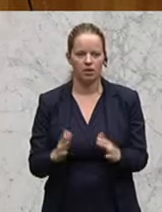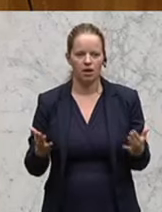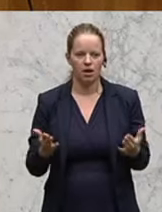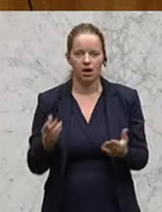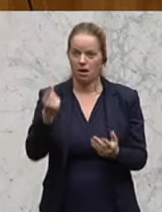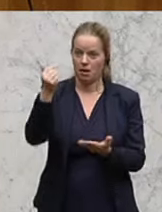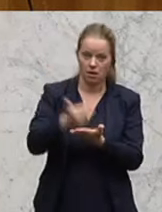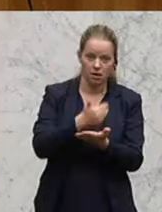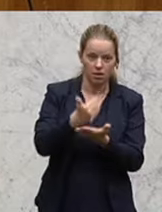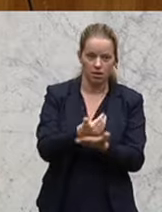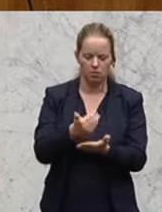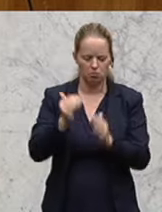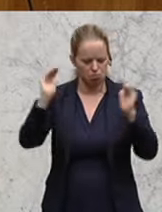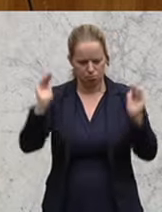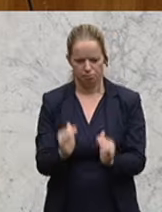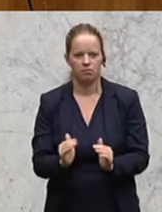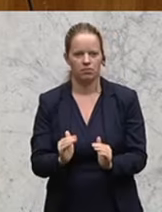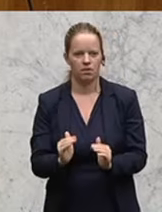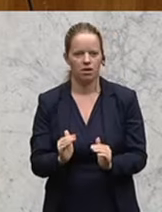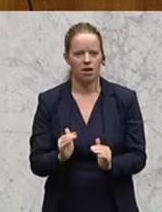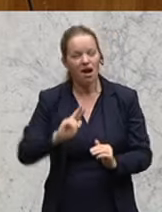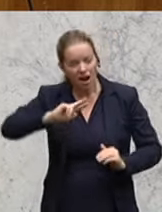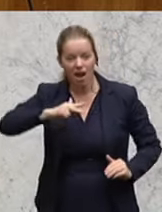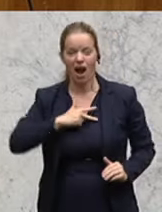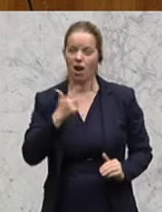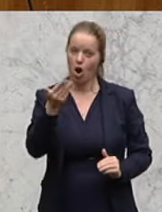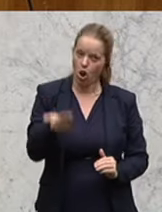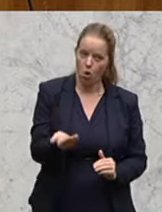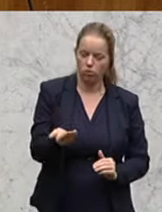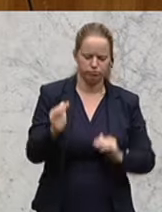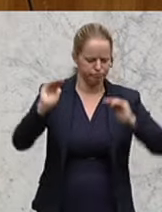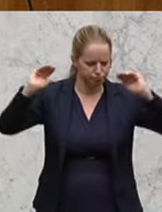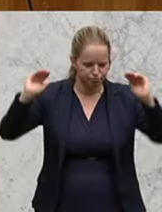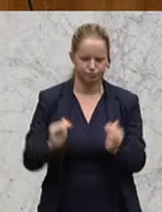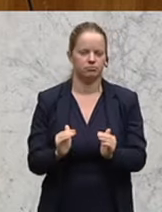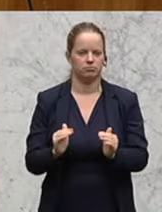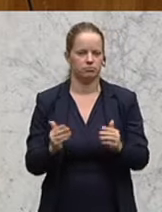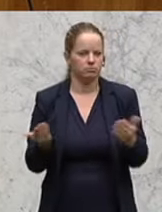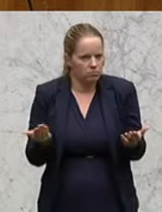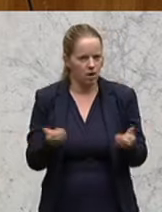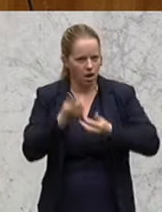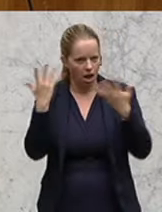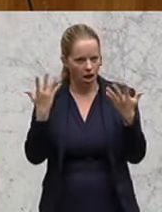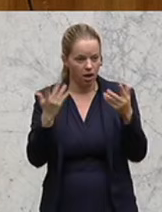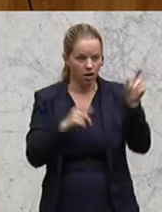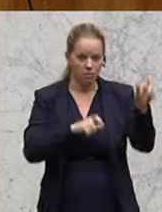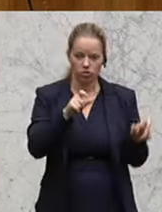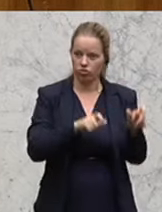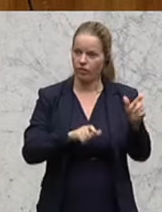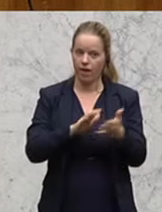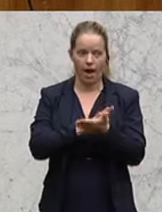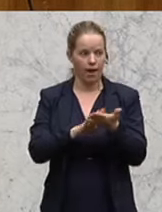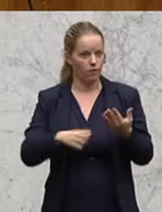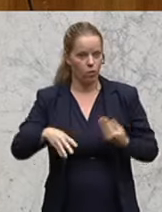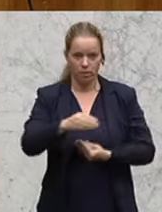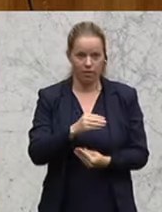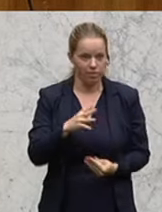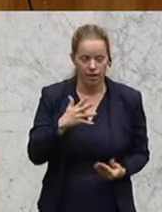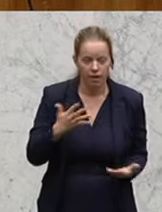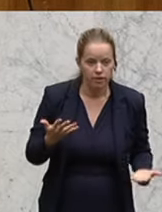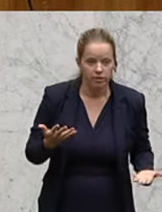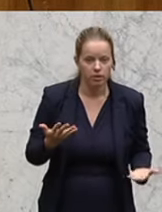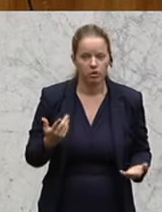die Reallöhne, die sinken. Und natürlich ist das für die Menschen nicht einfach, damit umzugehen. Und sie sind mit sich selbst beschäftigt